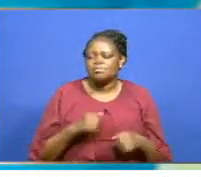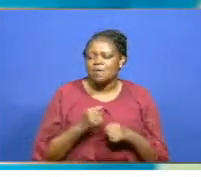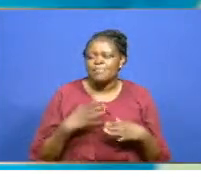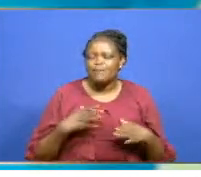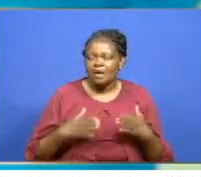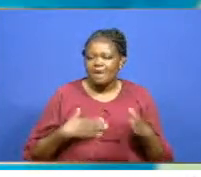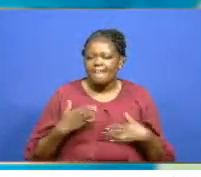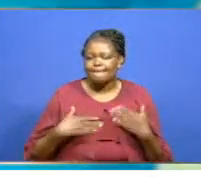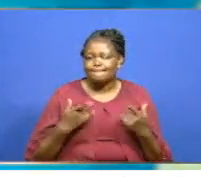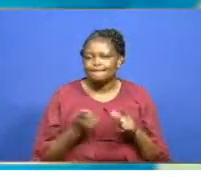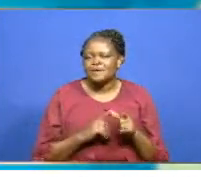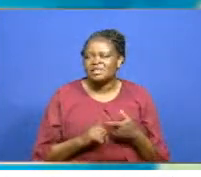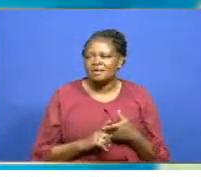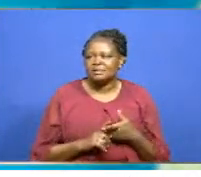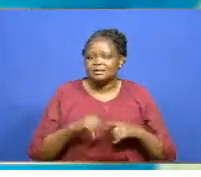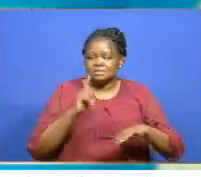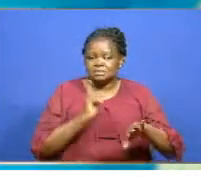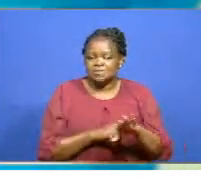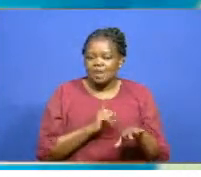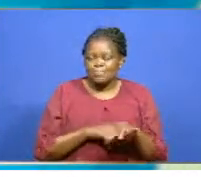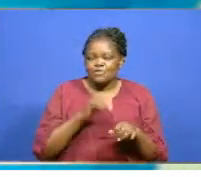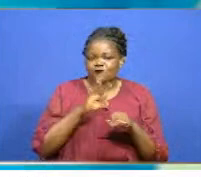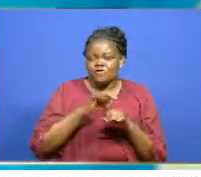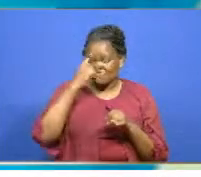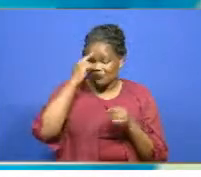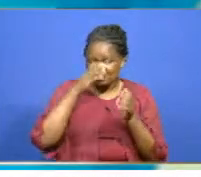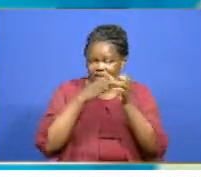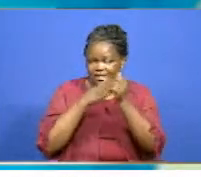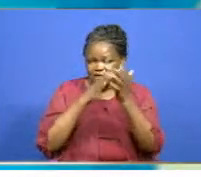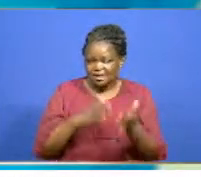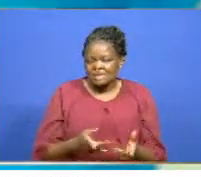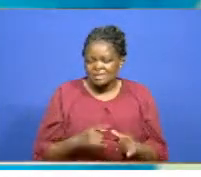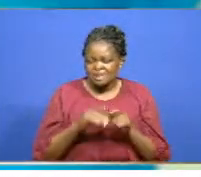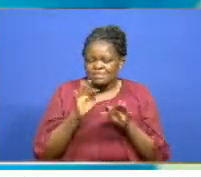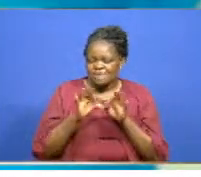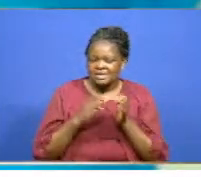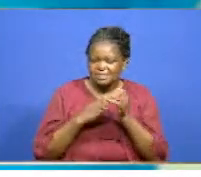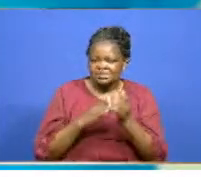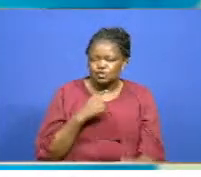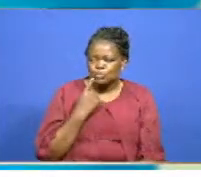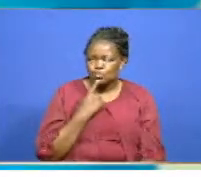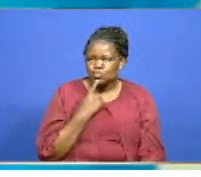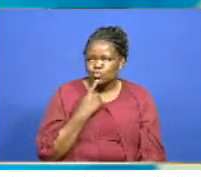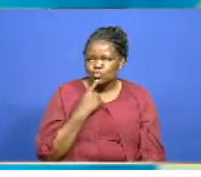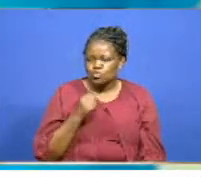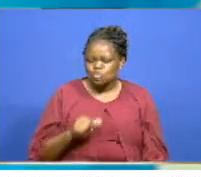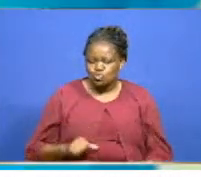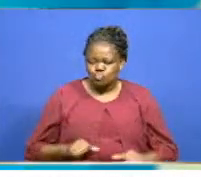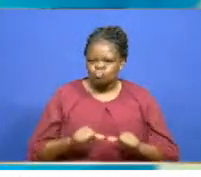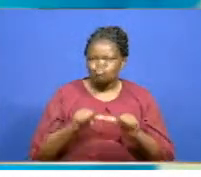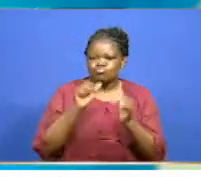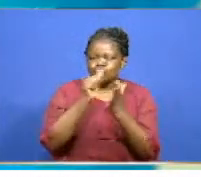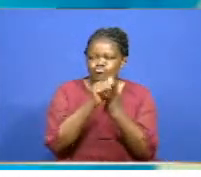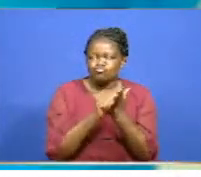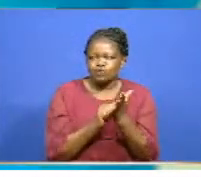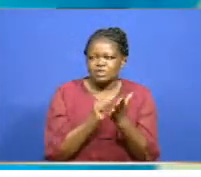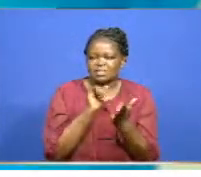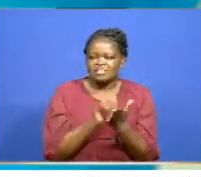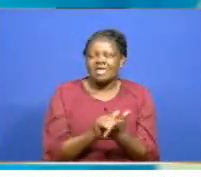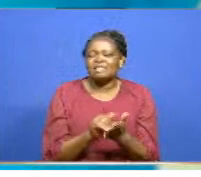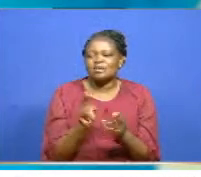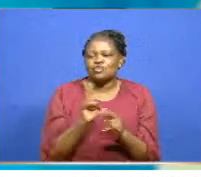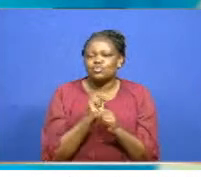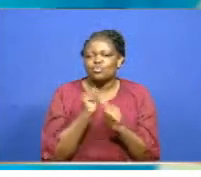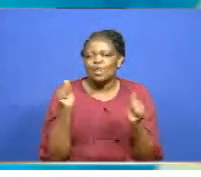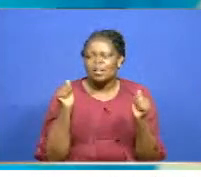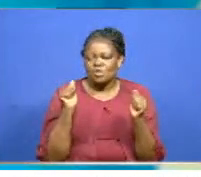then wakati tunachagua viongozi, tuchukue viongozi ambao wataendeleza agenda yetu so that they maximize